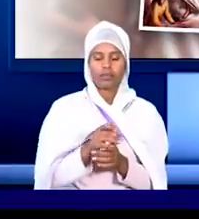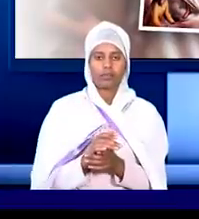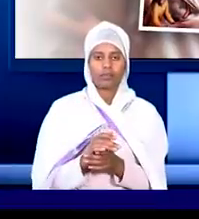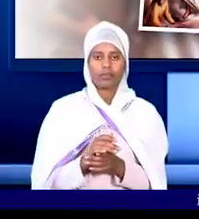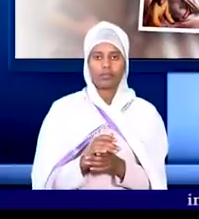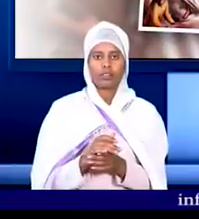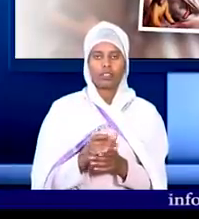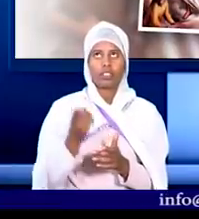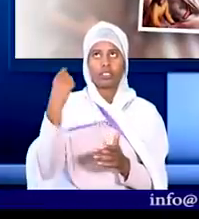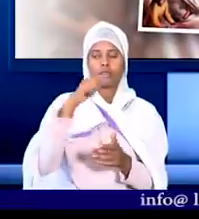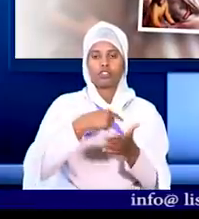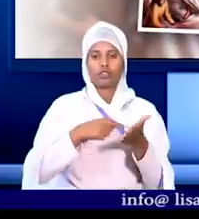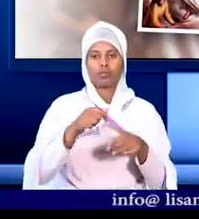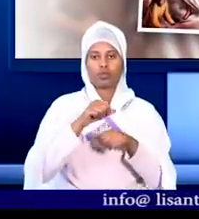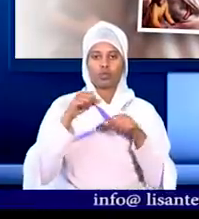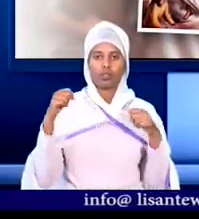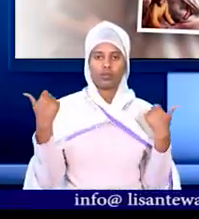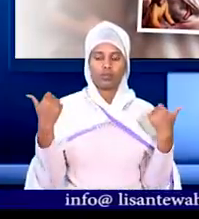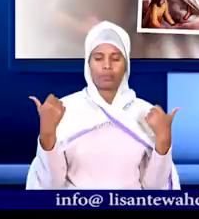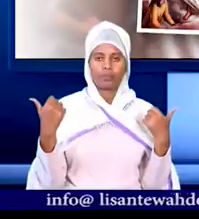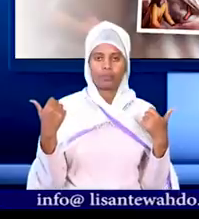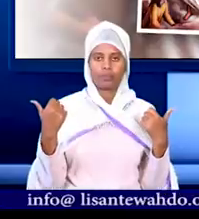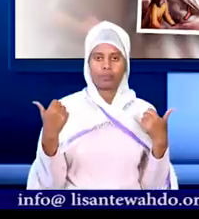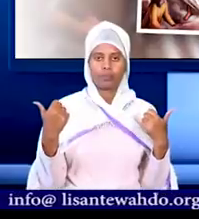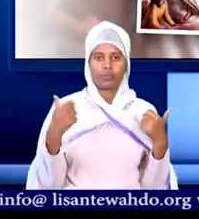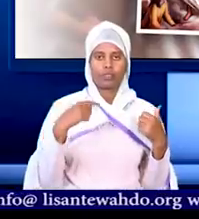ነዚ ዕለት እዚ ስሙ ንምጽዋዕ